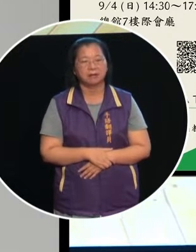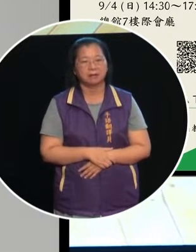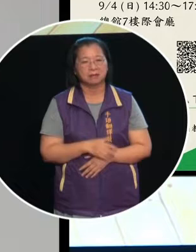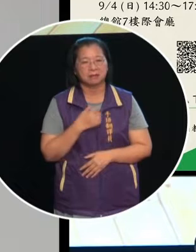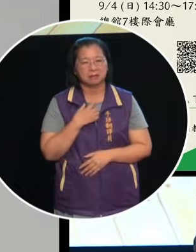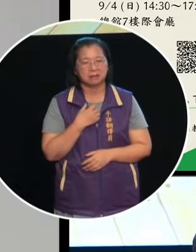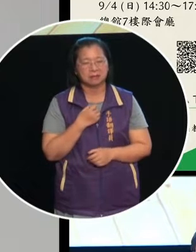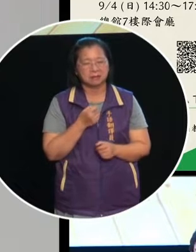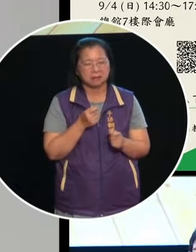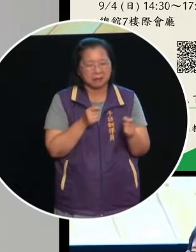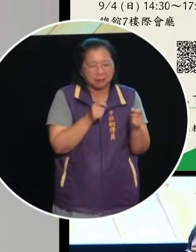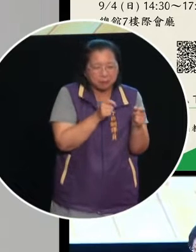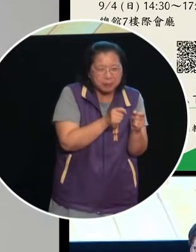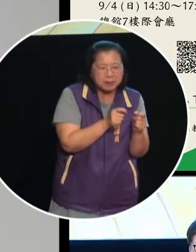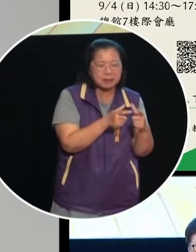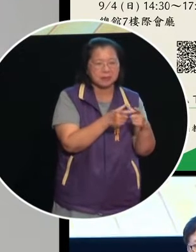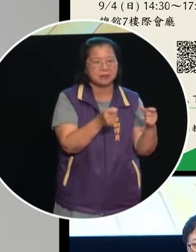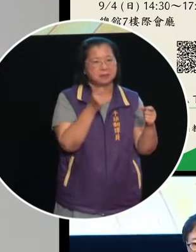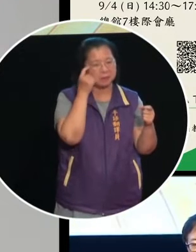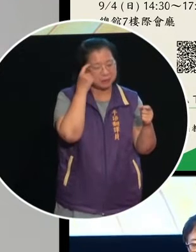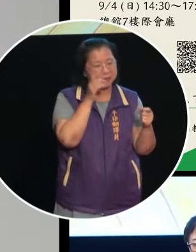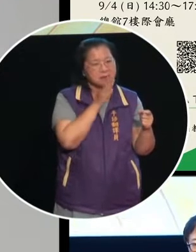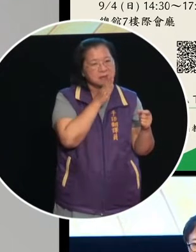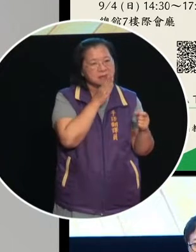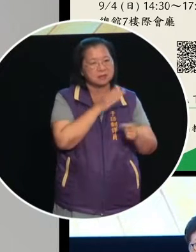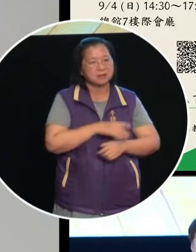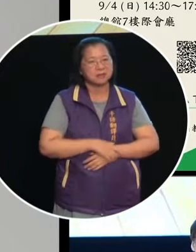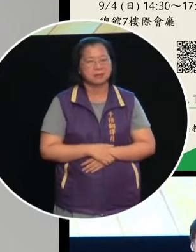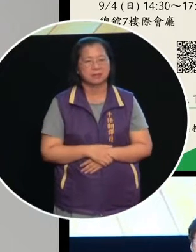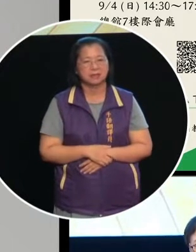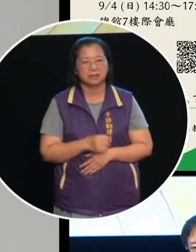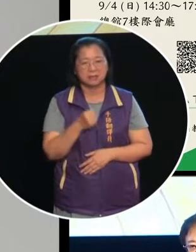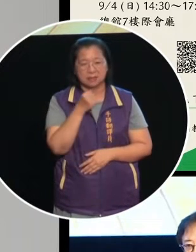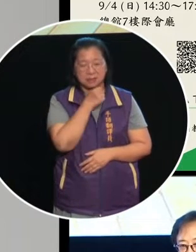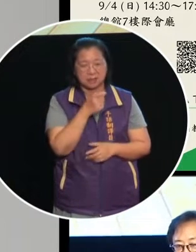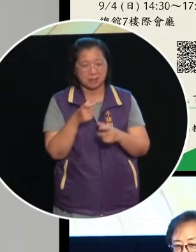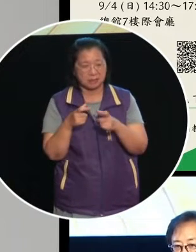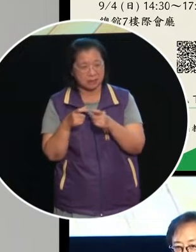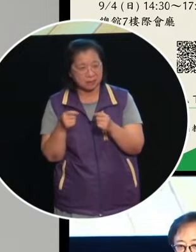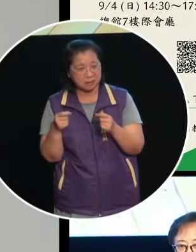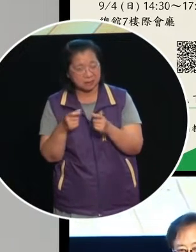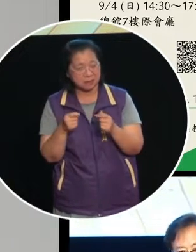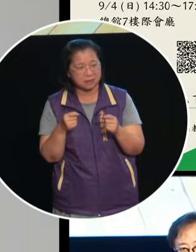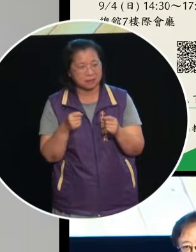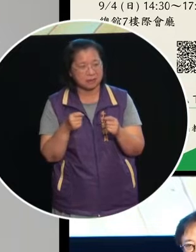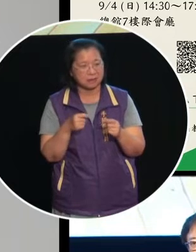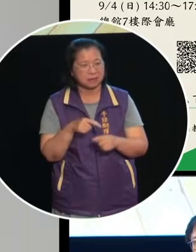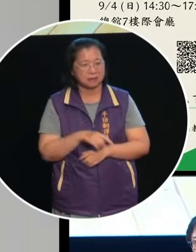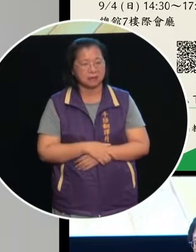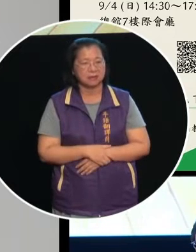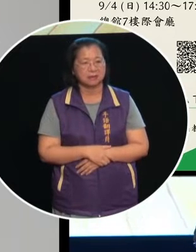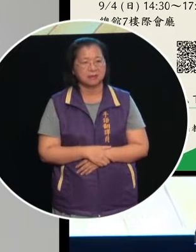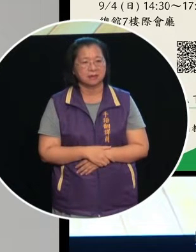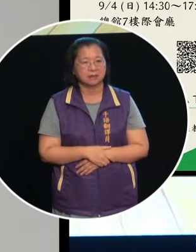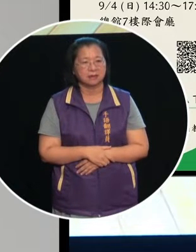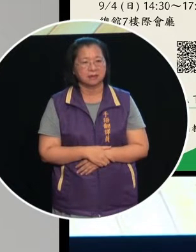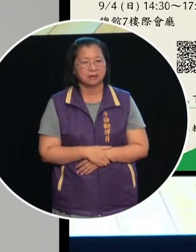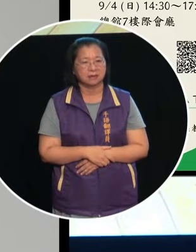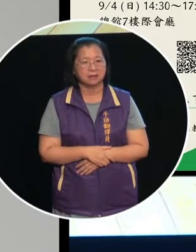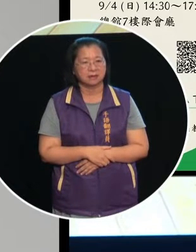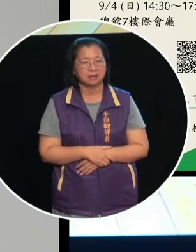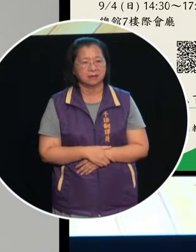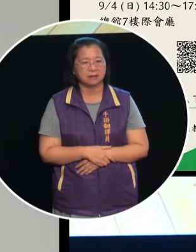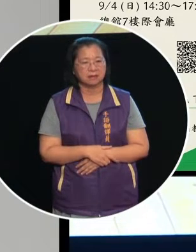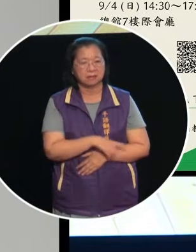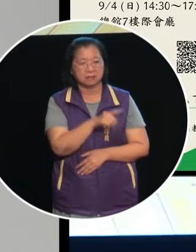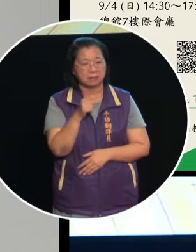图。不过因为是今年是台日断交，等于是中日建交，那他